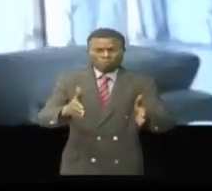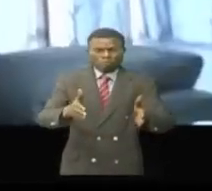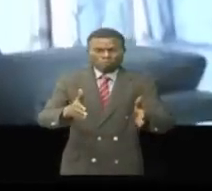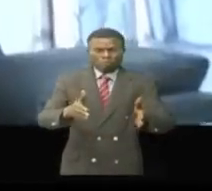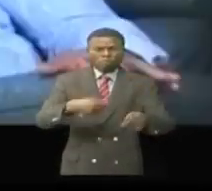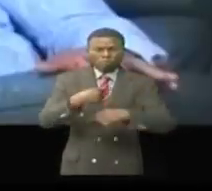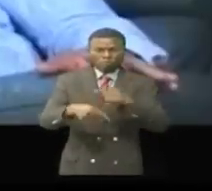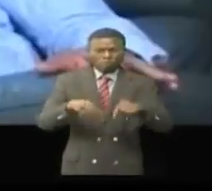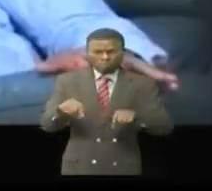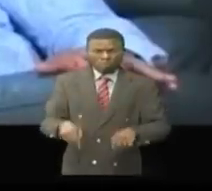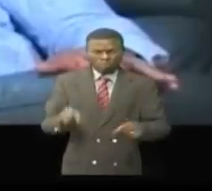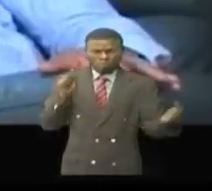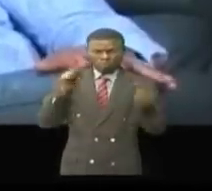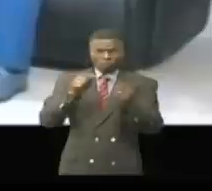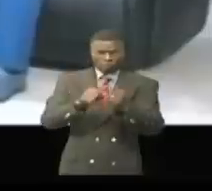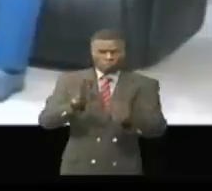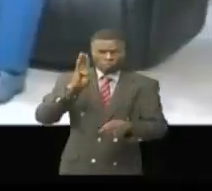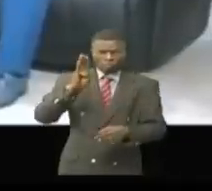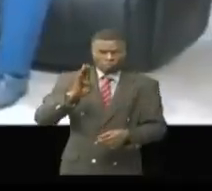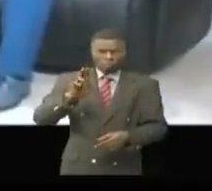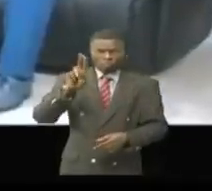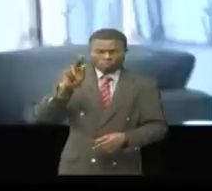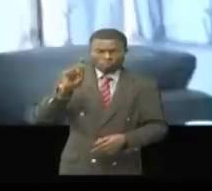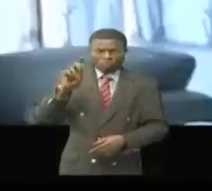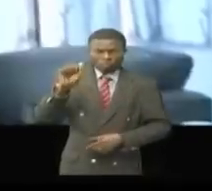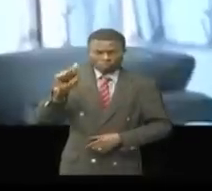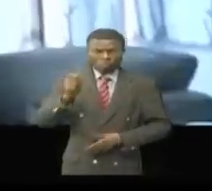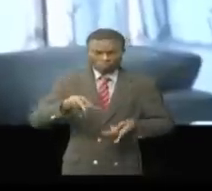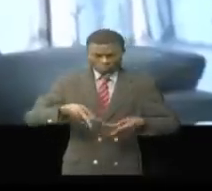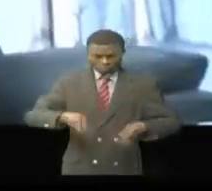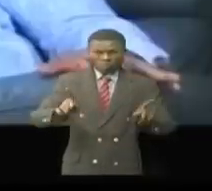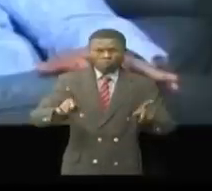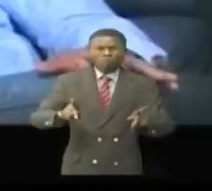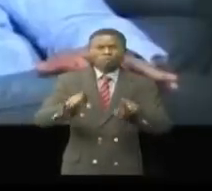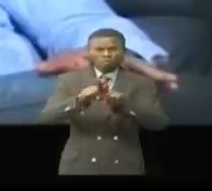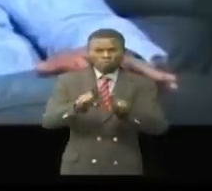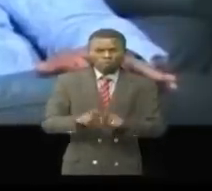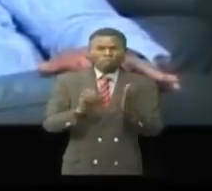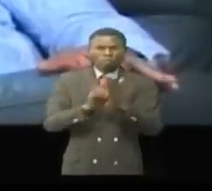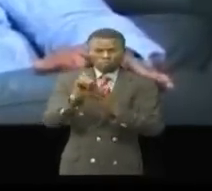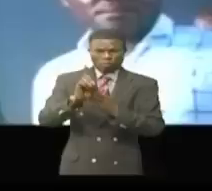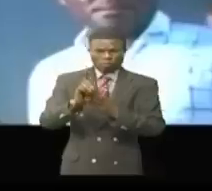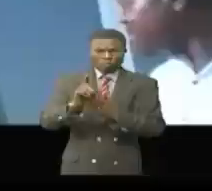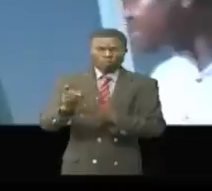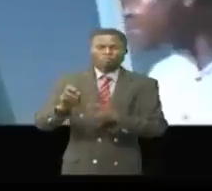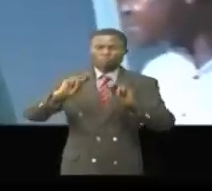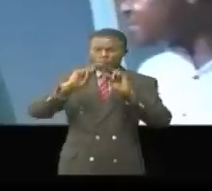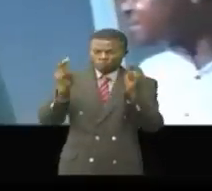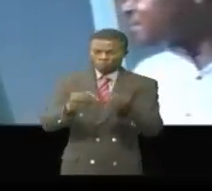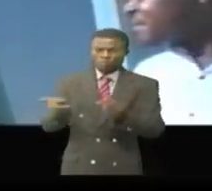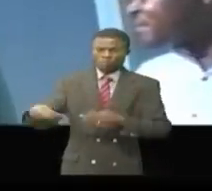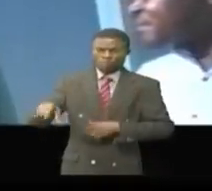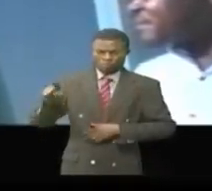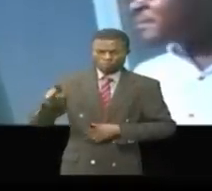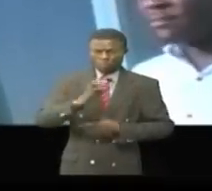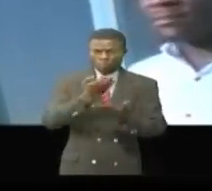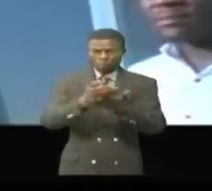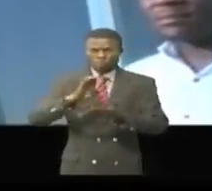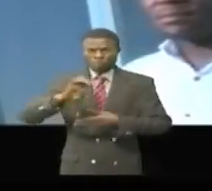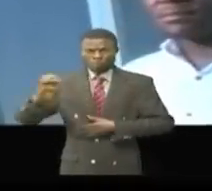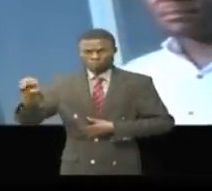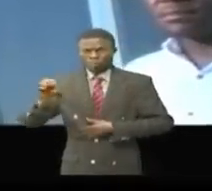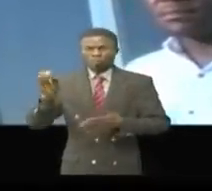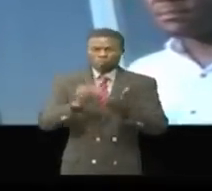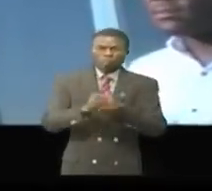partent d'ici jusqu'à Bouta et ce qui permettra effectivement le développement de toute la partie région nord-est. Nous avons aussi